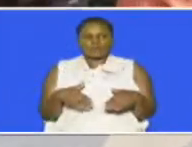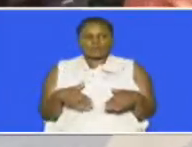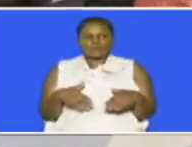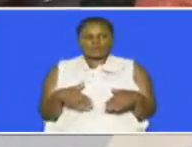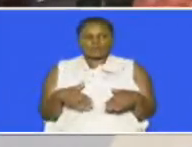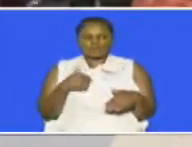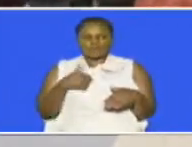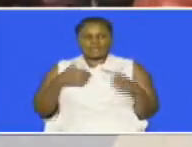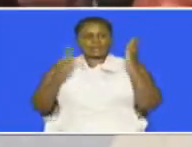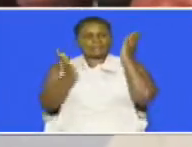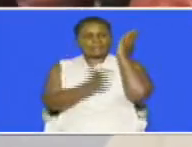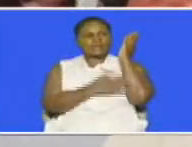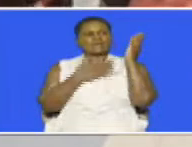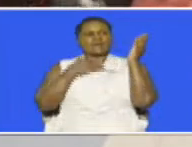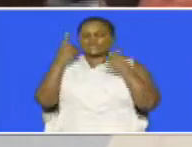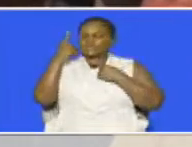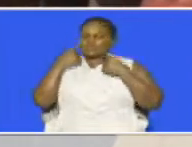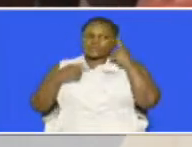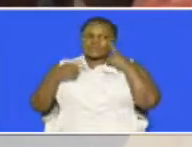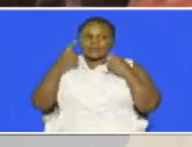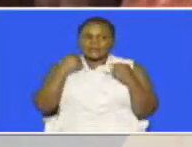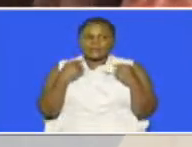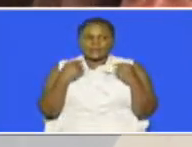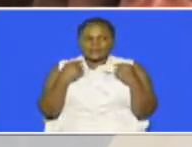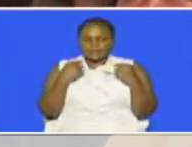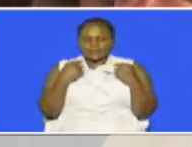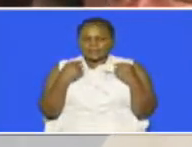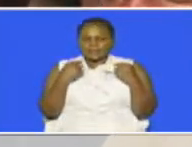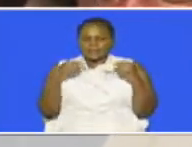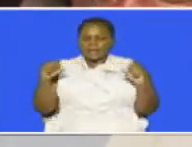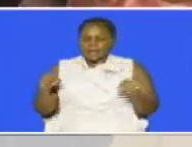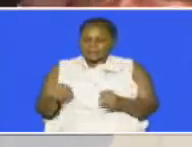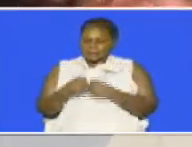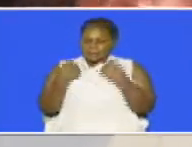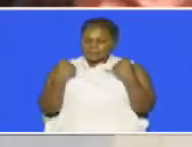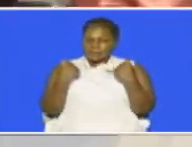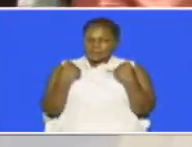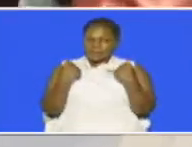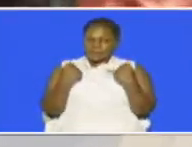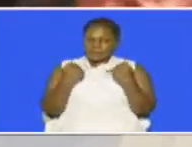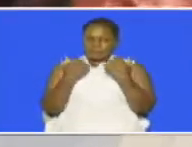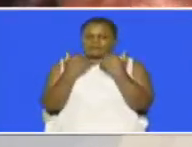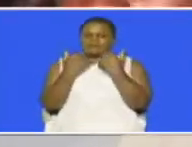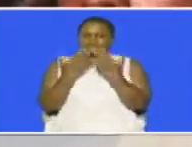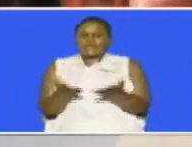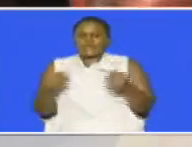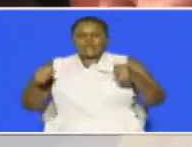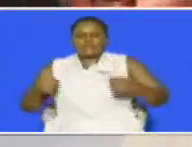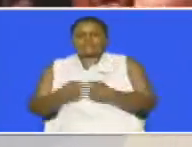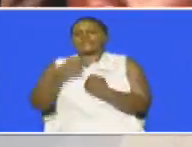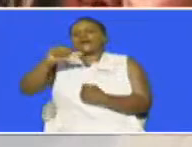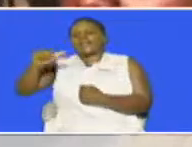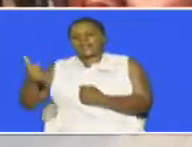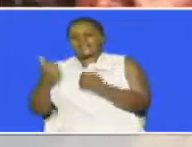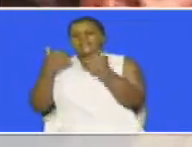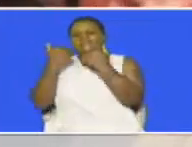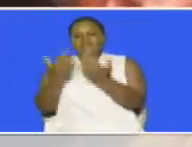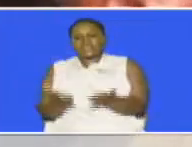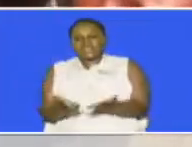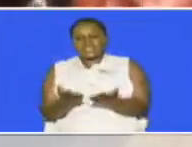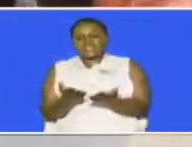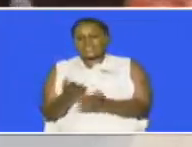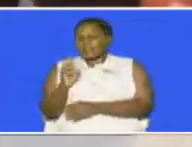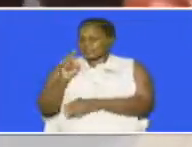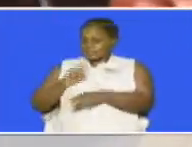wamesikia vibaya, watu wanataka kulia, watu wanataka... Kile ambacho kimetokea ni kwamba feri imegongana na ingine, na hiyo